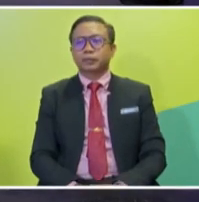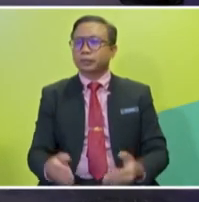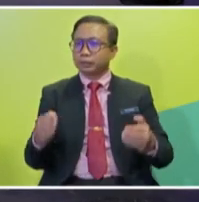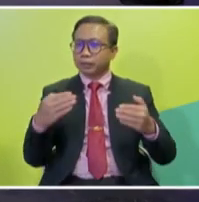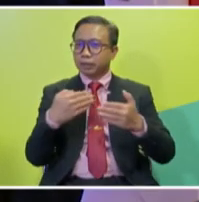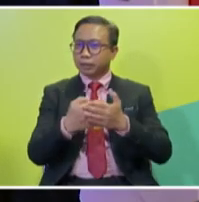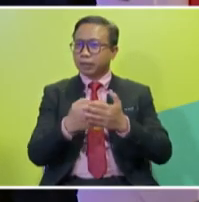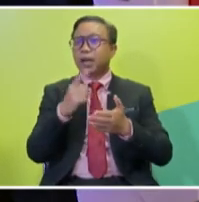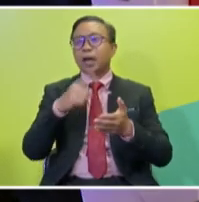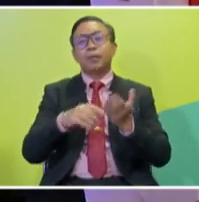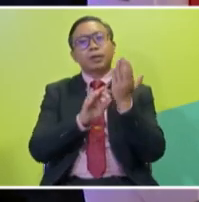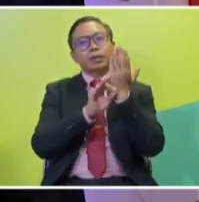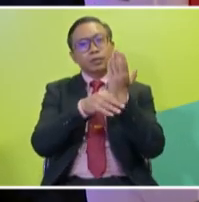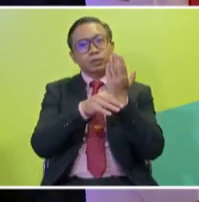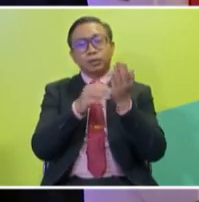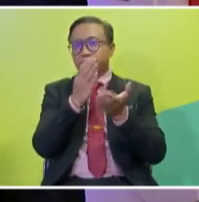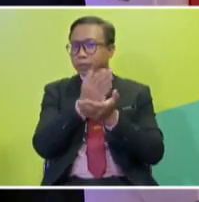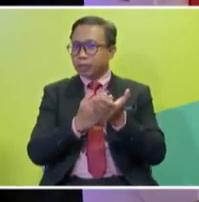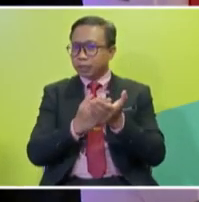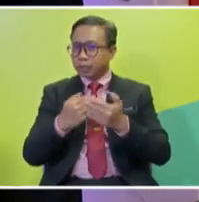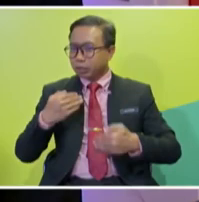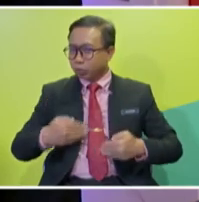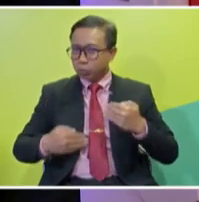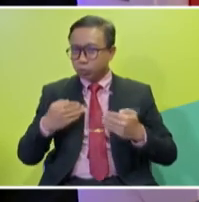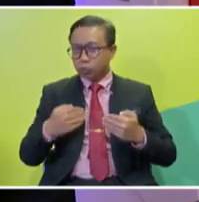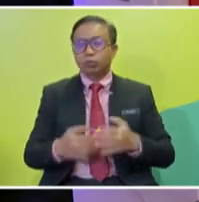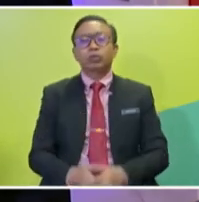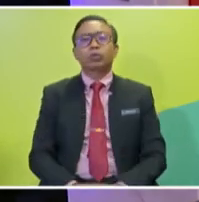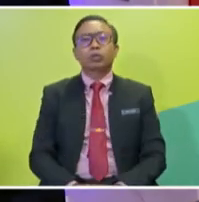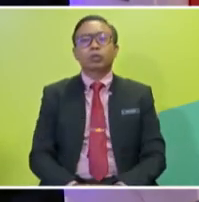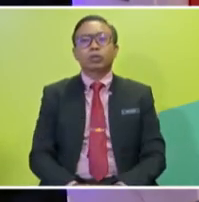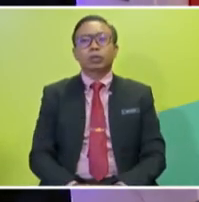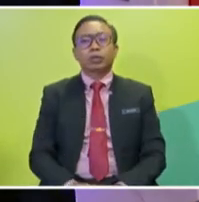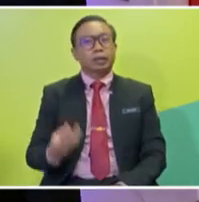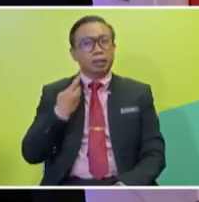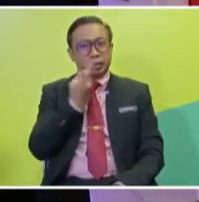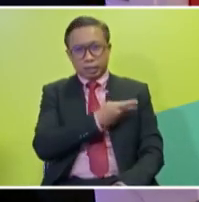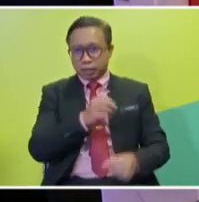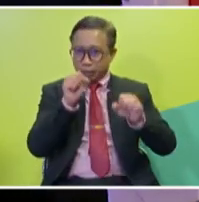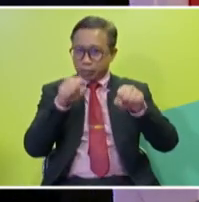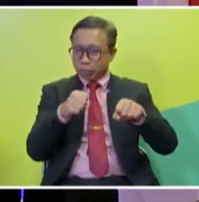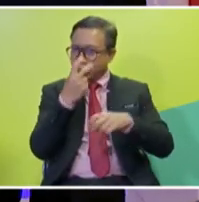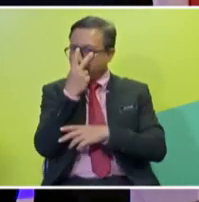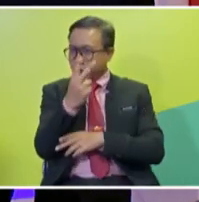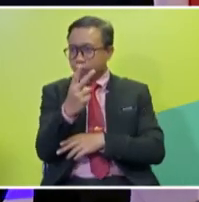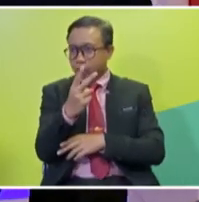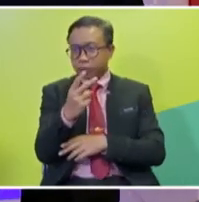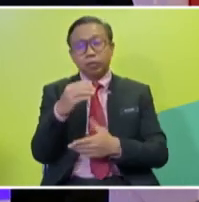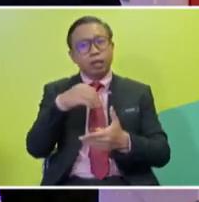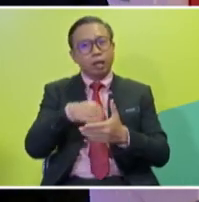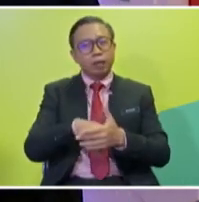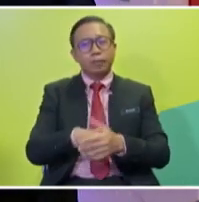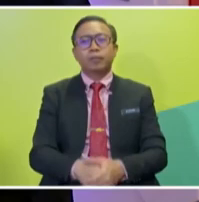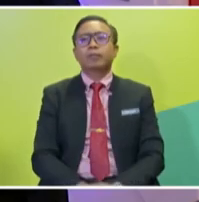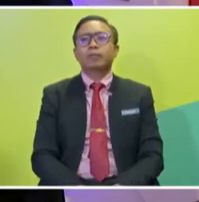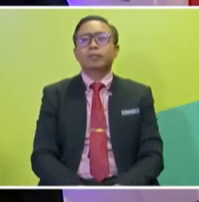Apakah fungsi bagian tubuh yang kita jelaskan tadi secara umumnya kita boleh perhatikan dalam eee